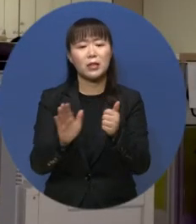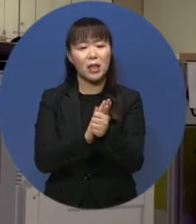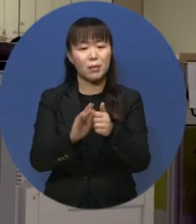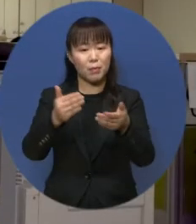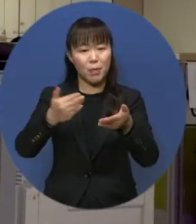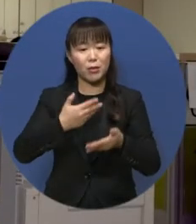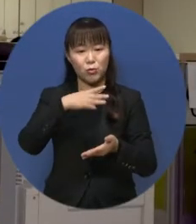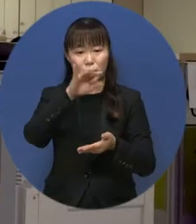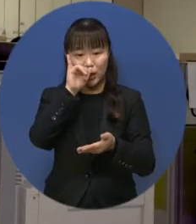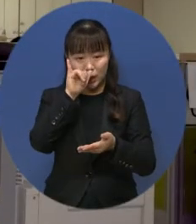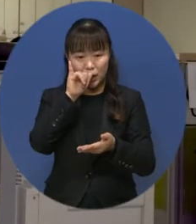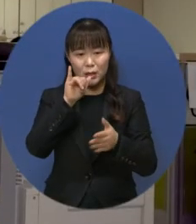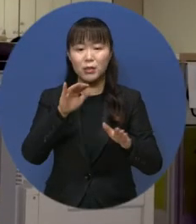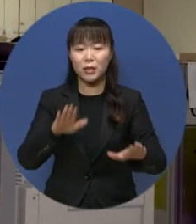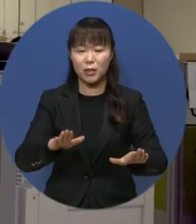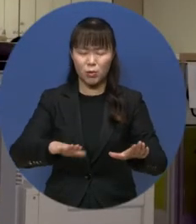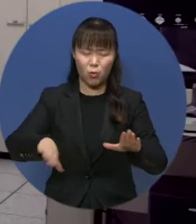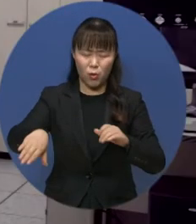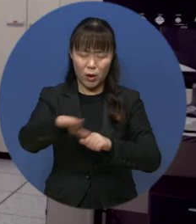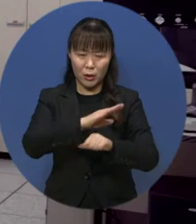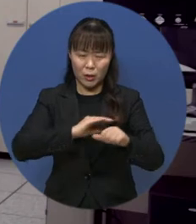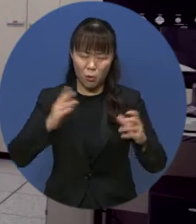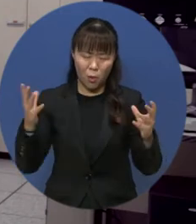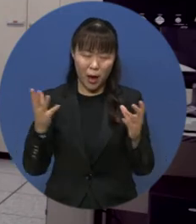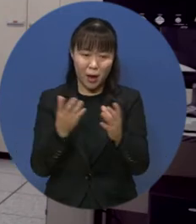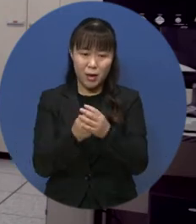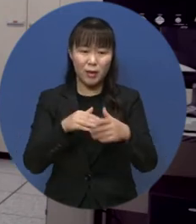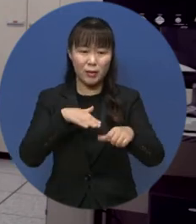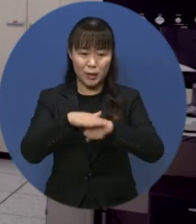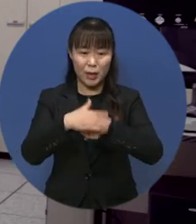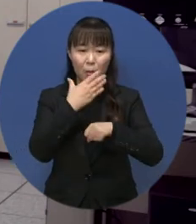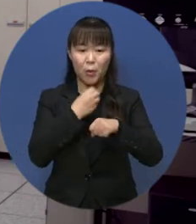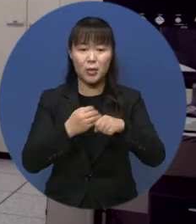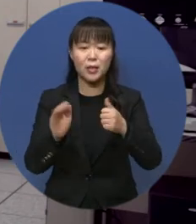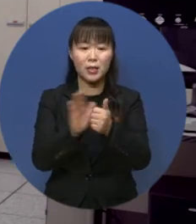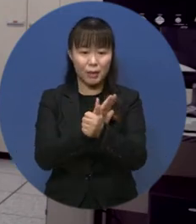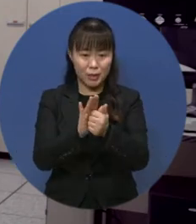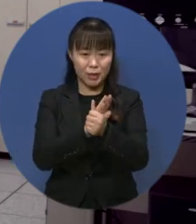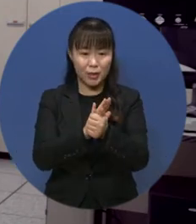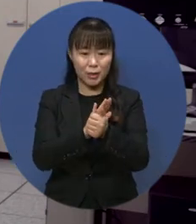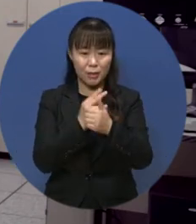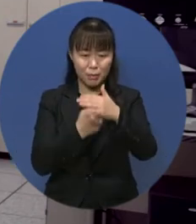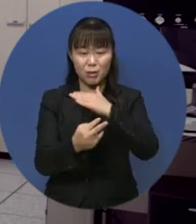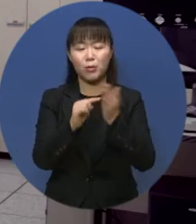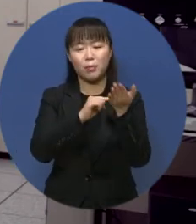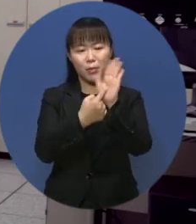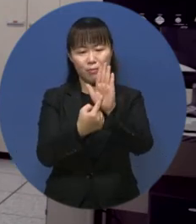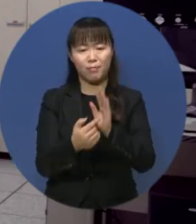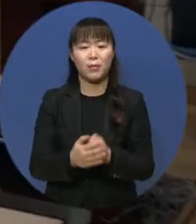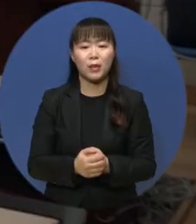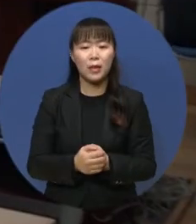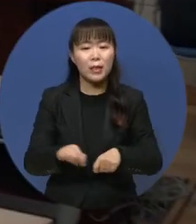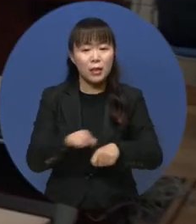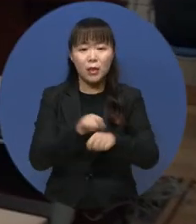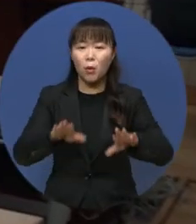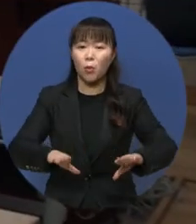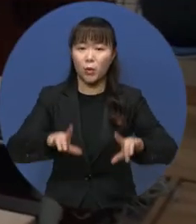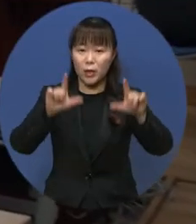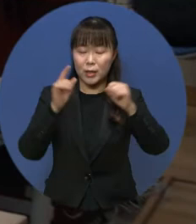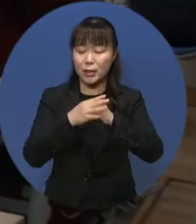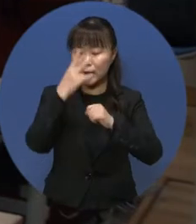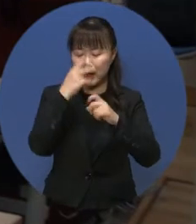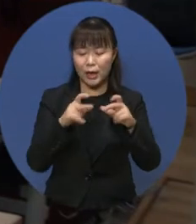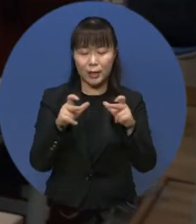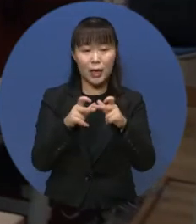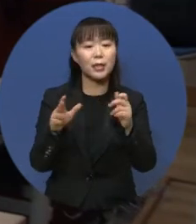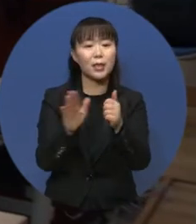수 있도록 하는 현지 완결형 복지 서비스 모델을 비전으로 제시하고 있습니다. 특히 올해는